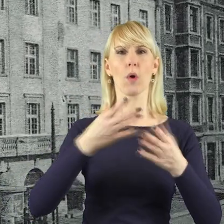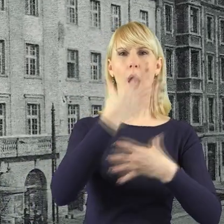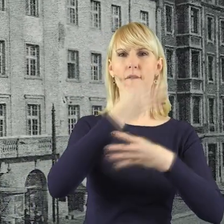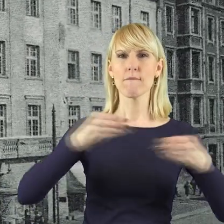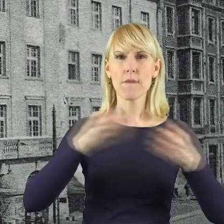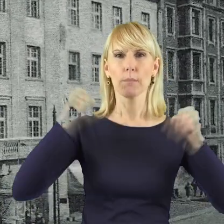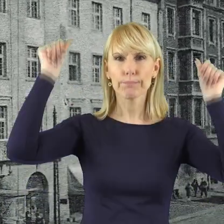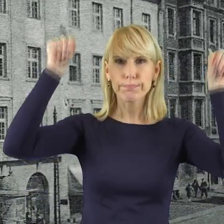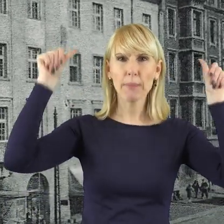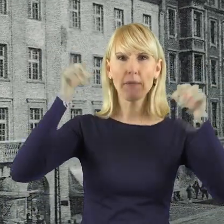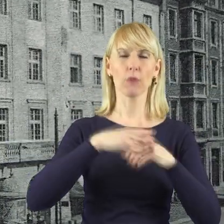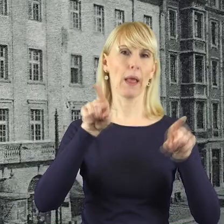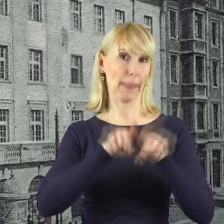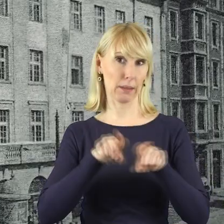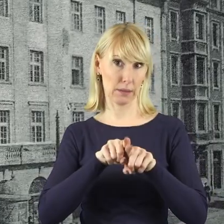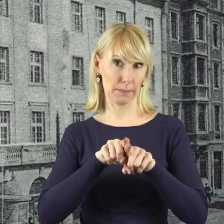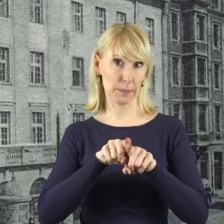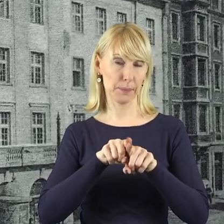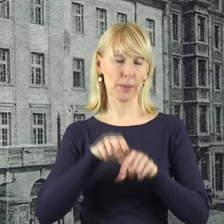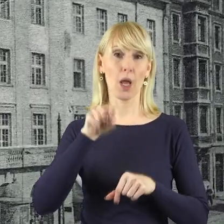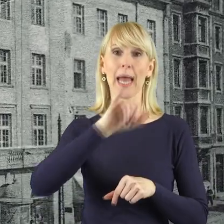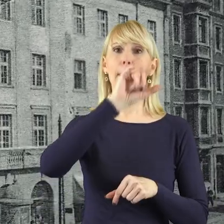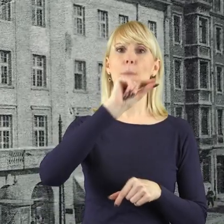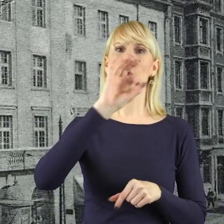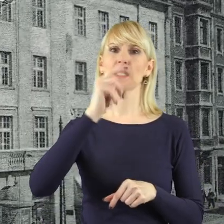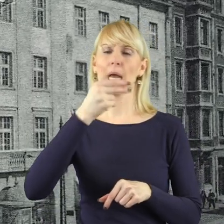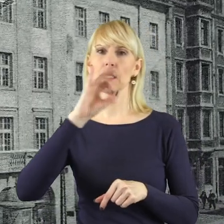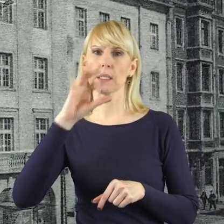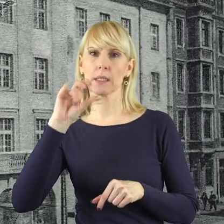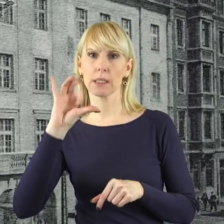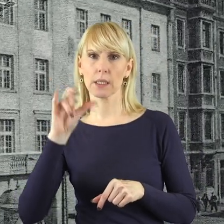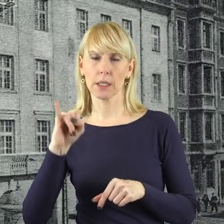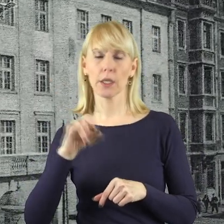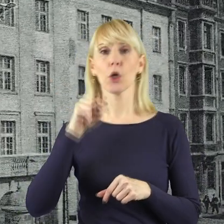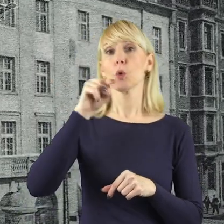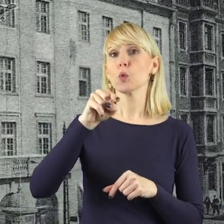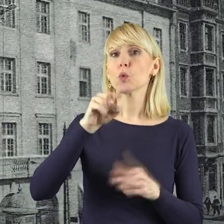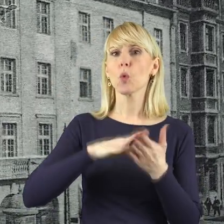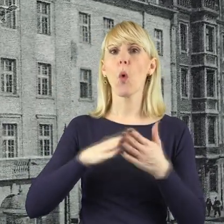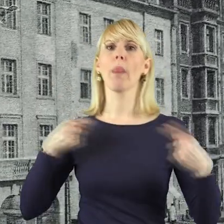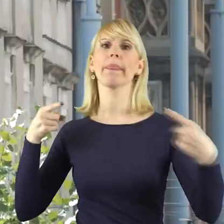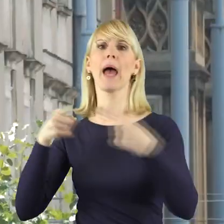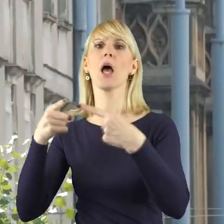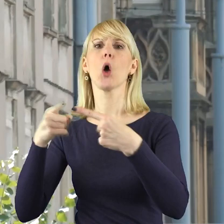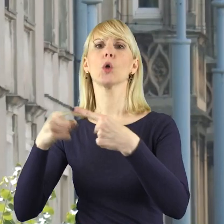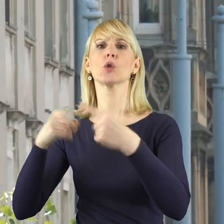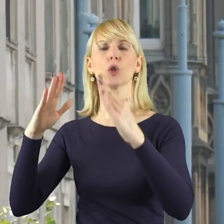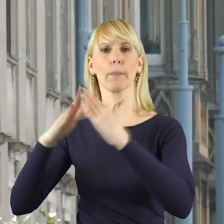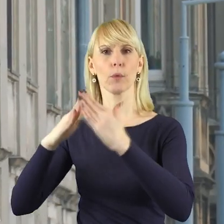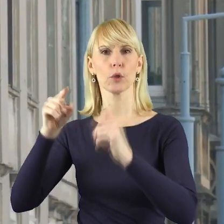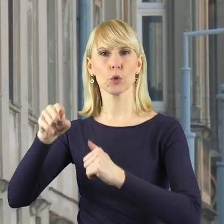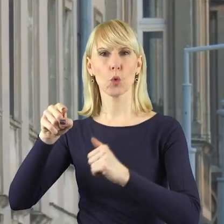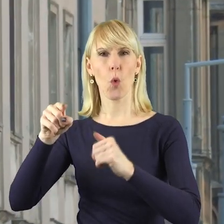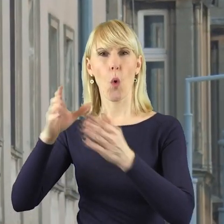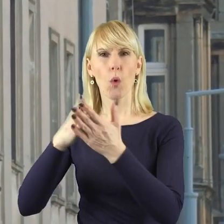Izraela Poznańskiego. Fakt ten znalazł swój plastyczny wyraz w szczytowej części narożnika budynku. Ponad